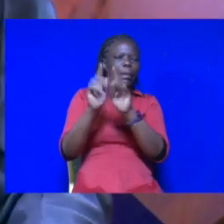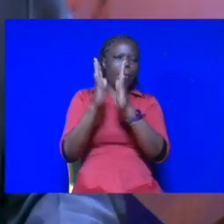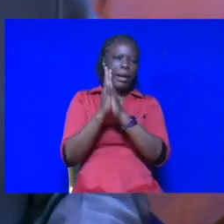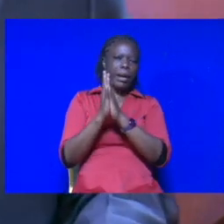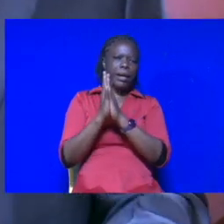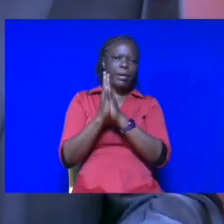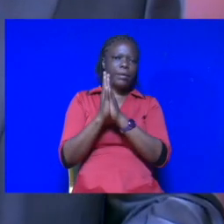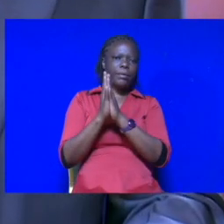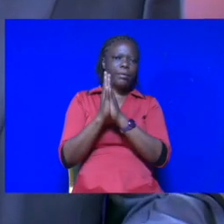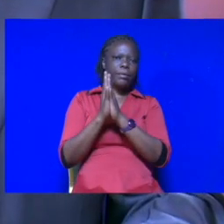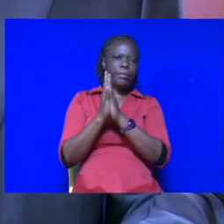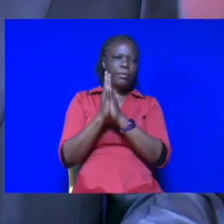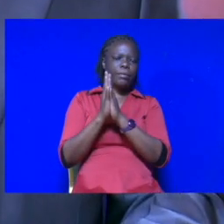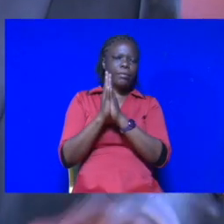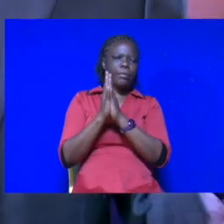Ahabu